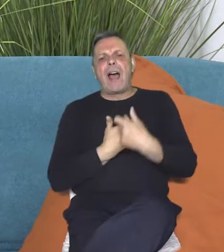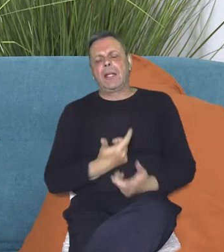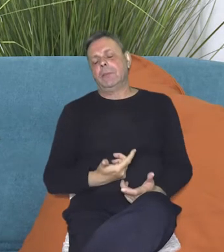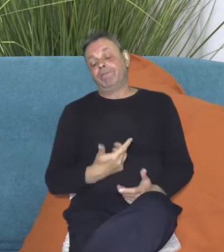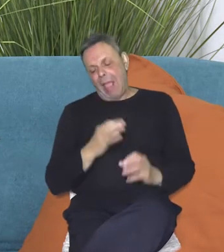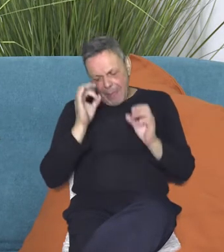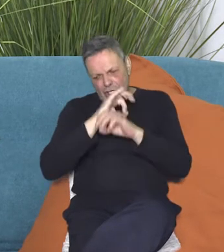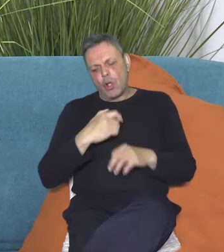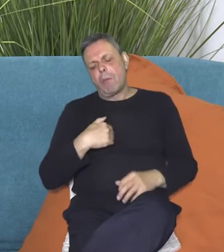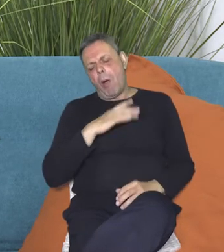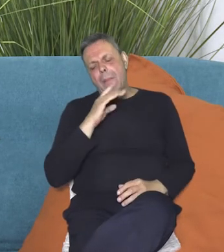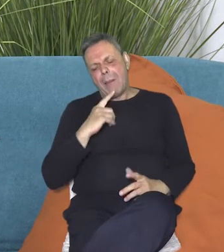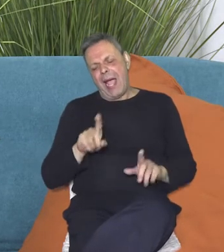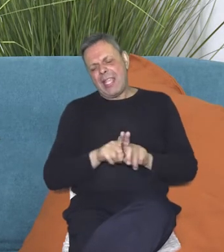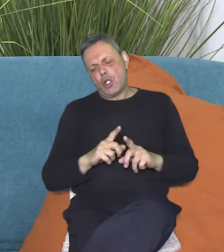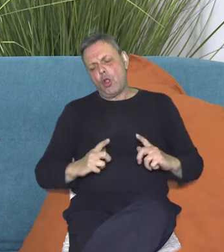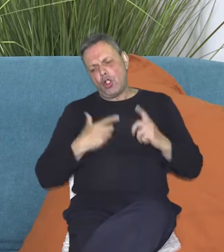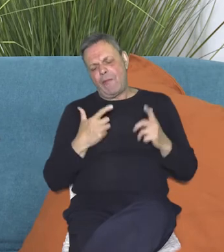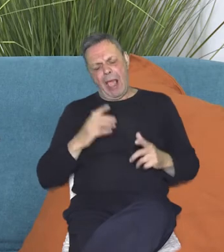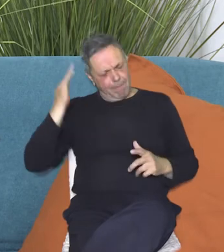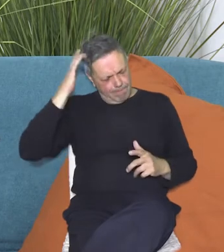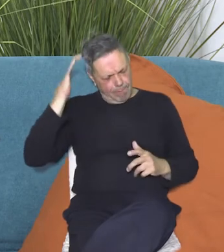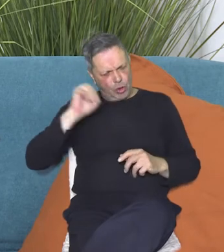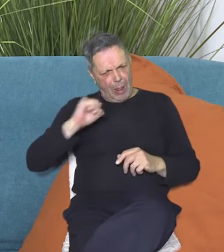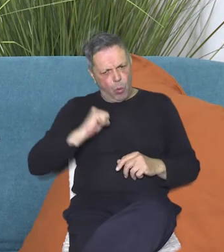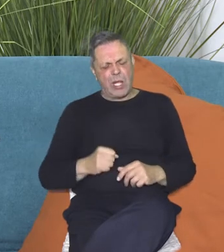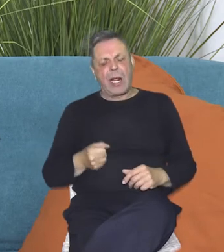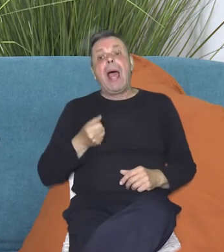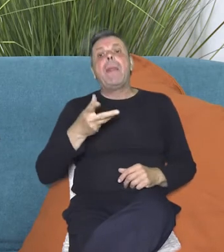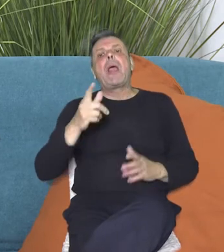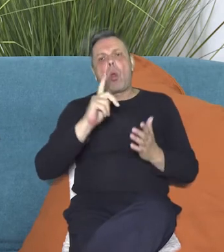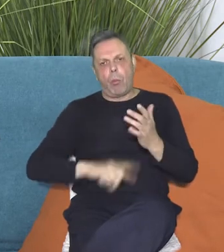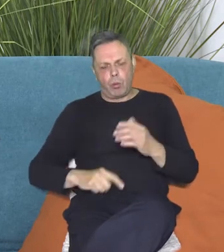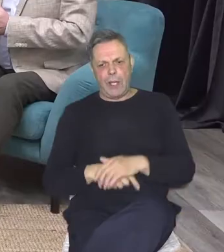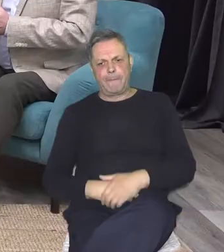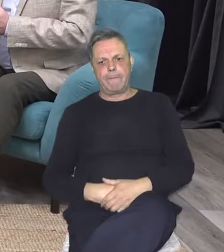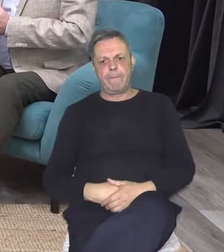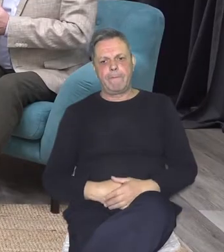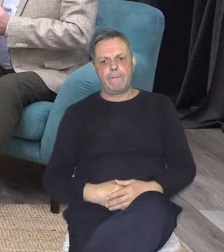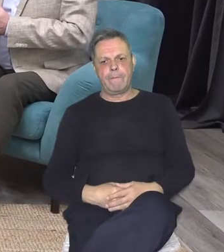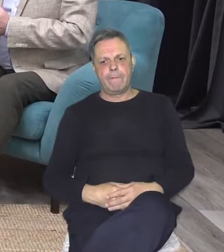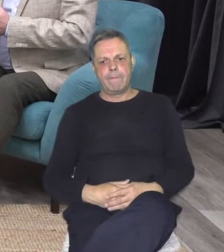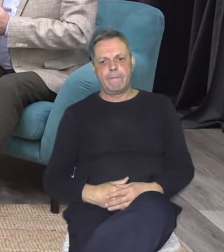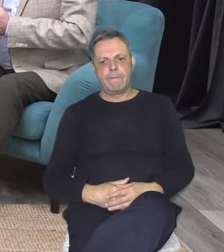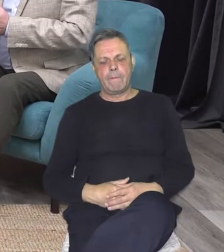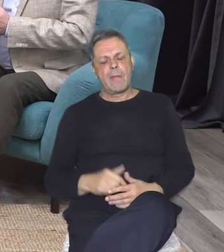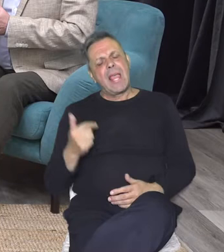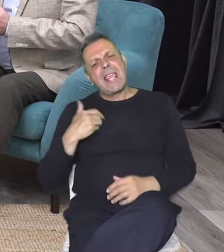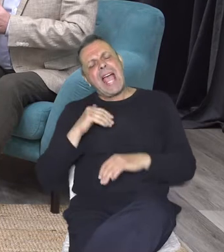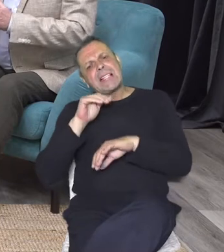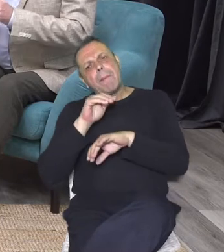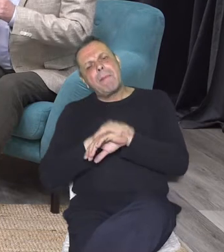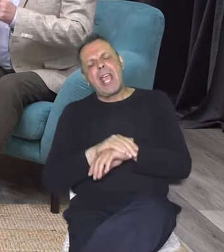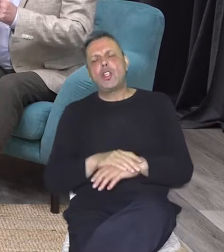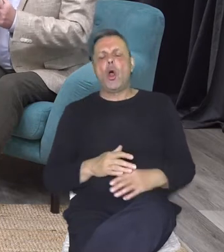stvar, nažalost i moja mama ga je doživjela, i to nekoliko puta. Mm-hmm. I